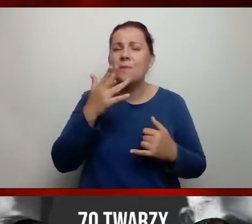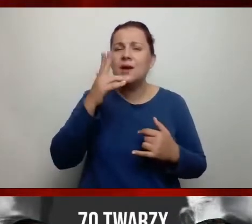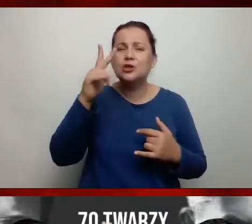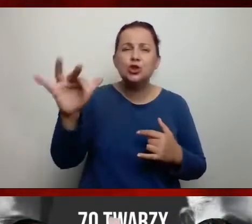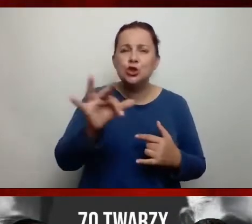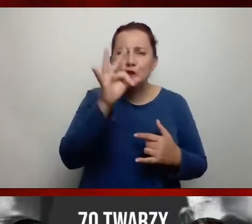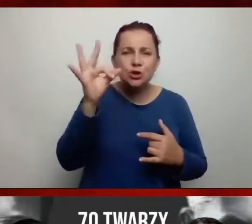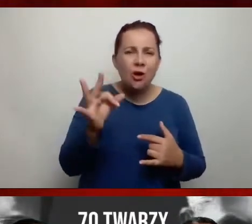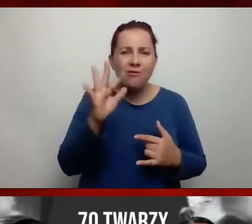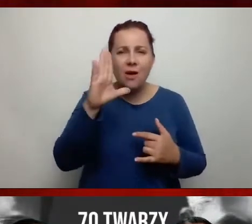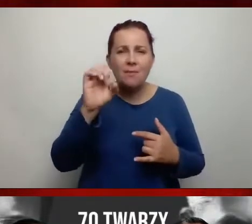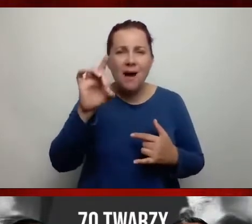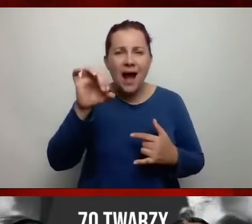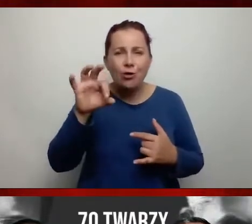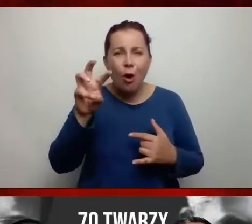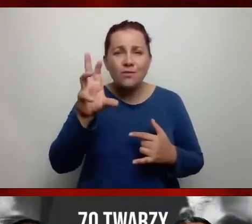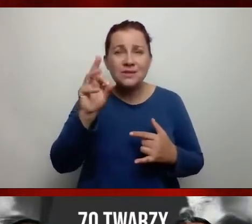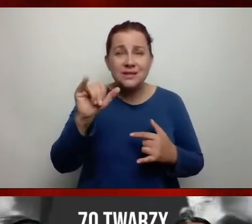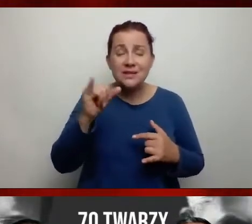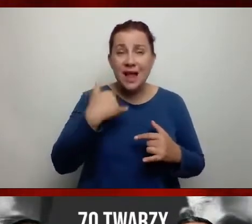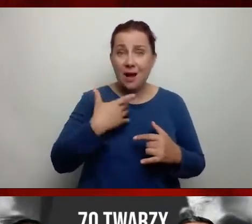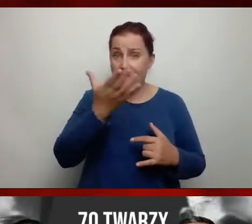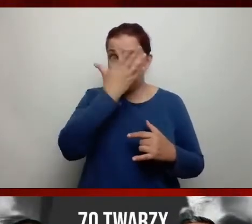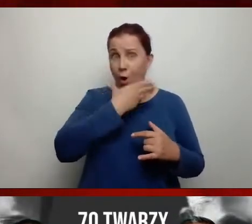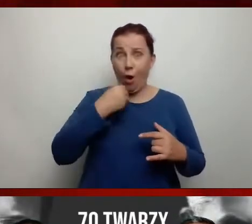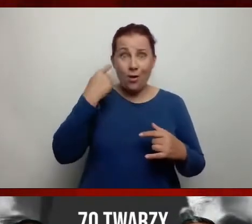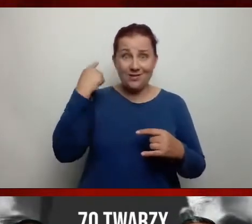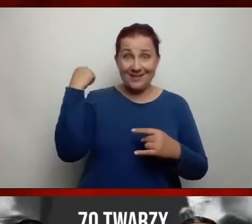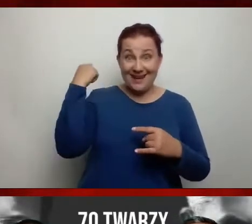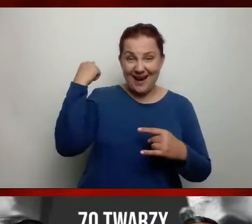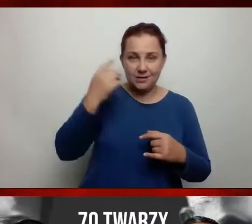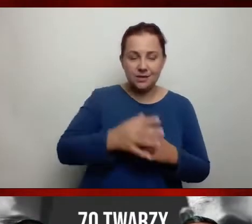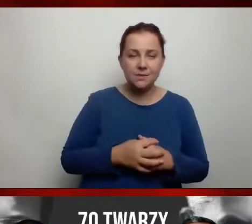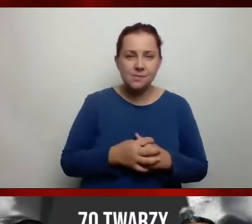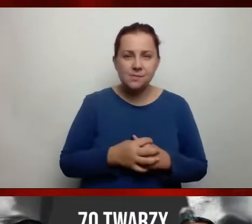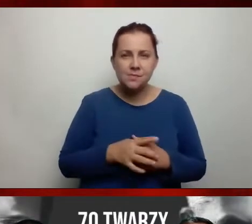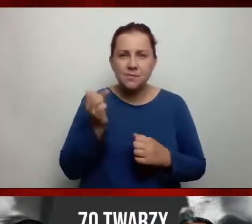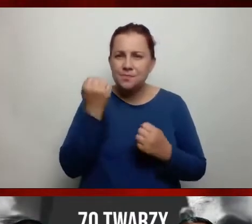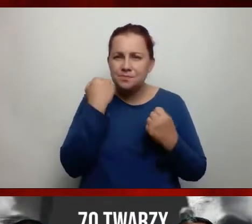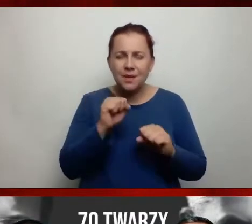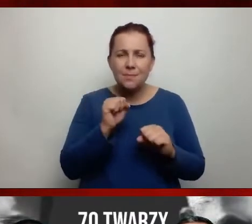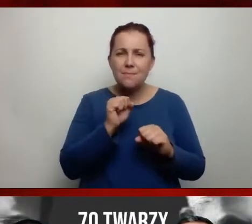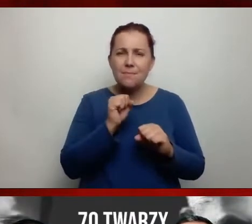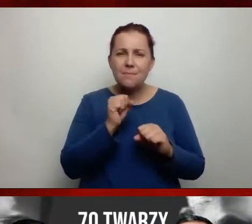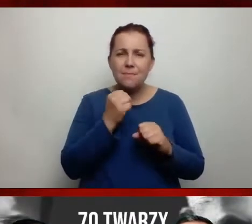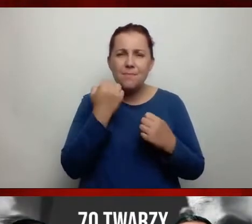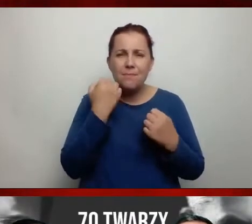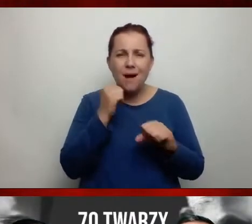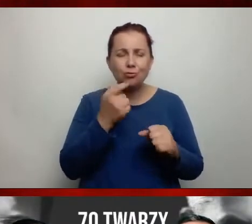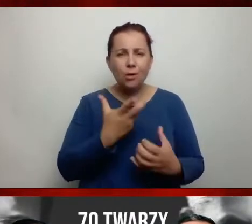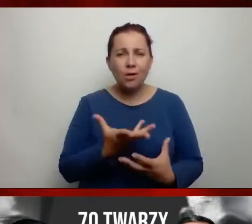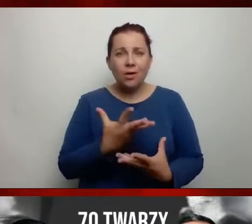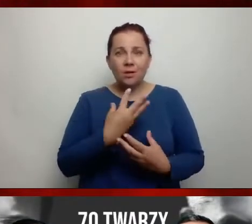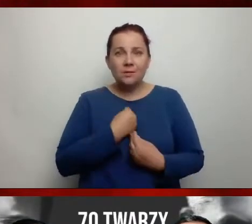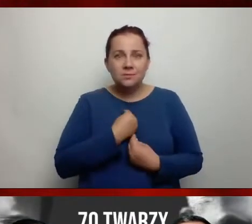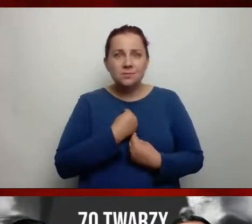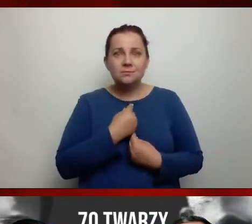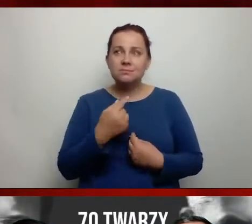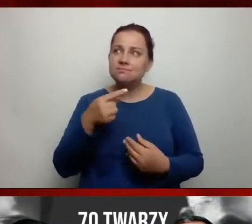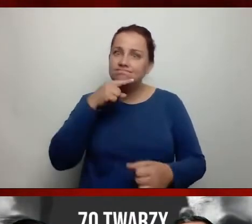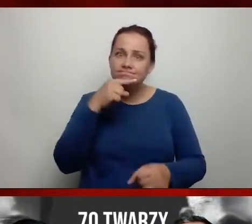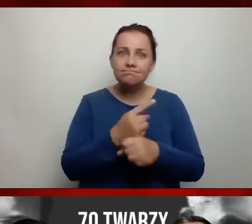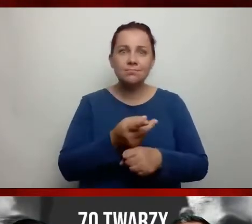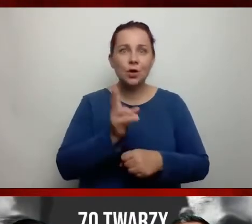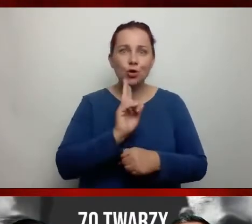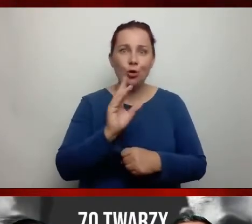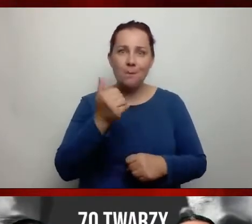autora portretu Jacka Kaczmarskiego, który tak bardzo Krzyśka przejął, że postanowił zagłębić się, kim był ten Witkacy,